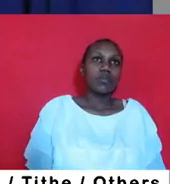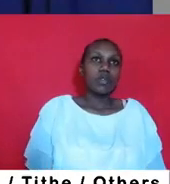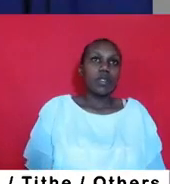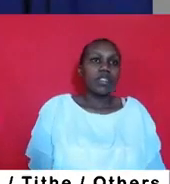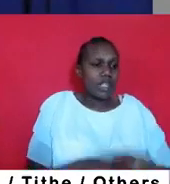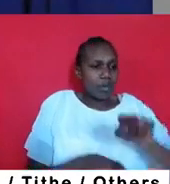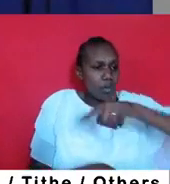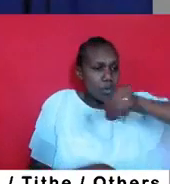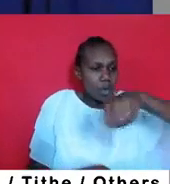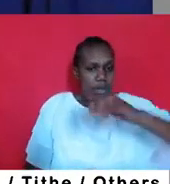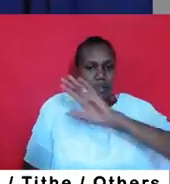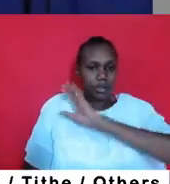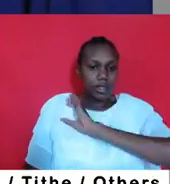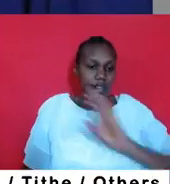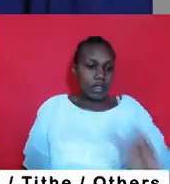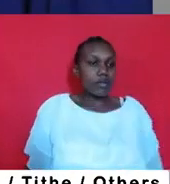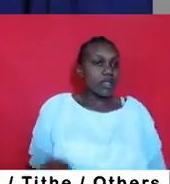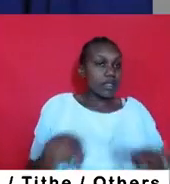Na sisi kama Wakristo